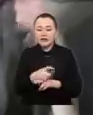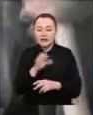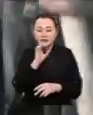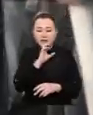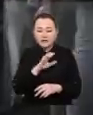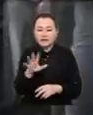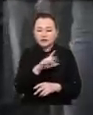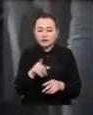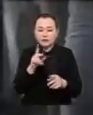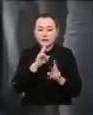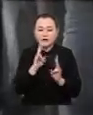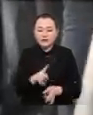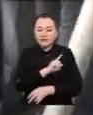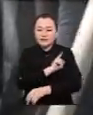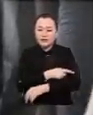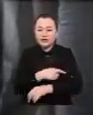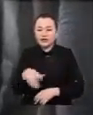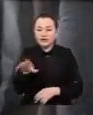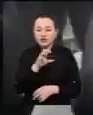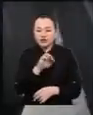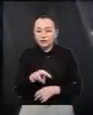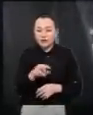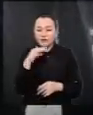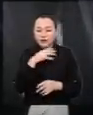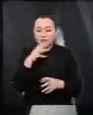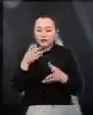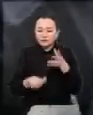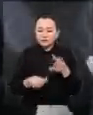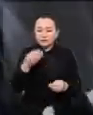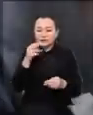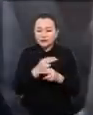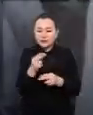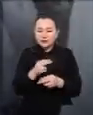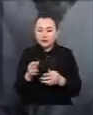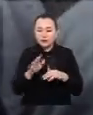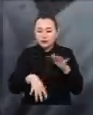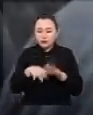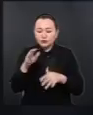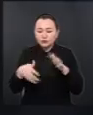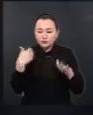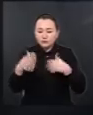он пострадал сильнее всего. Многотонные обломки бетона расчищают вручную.